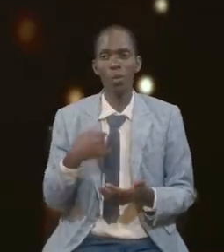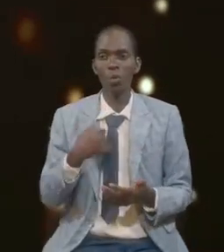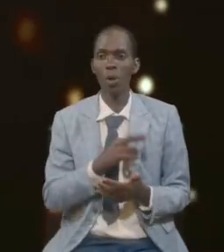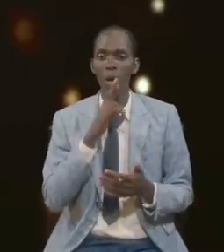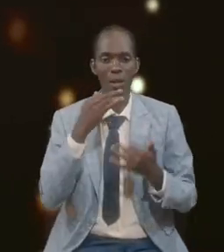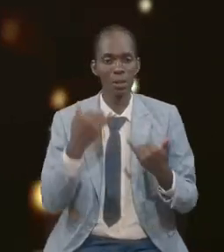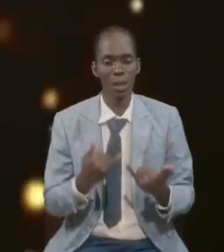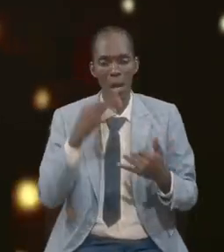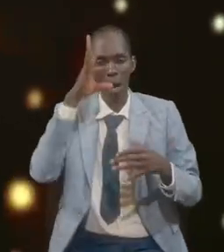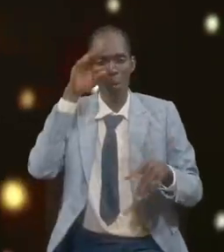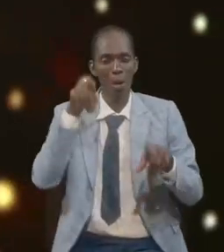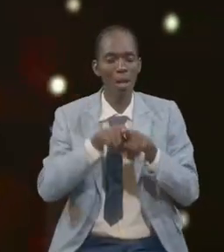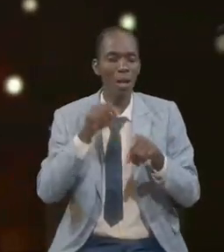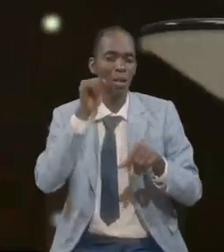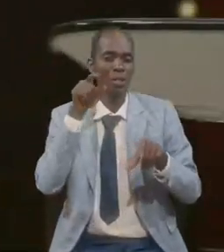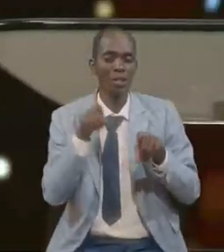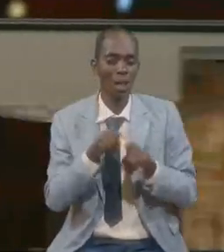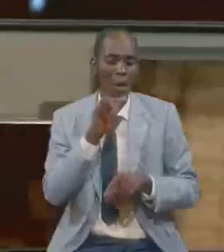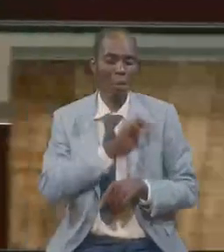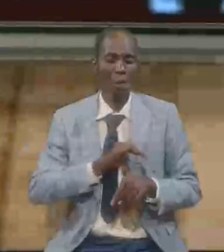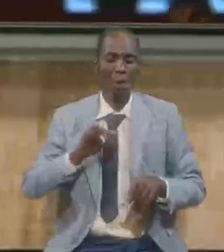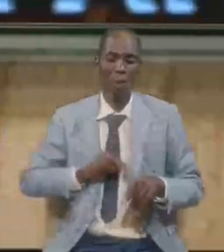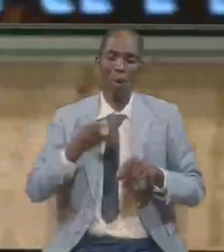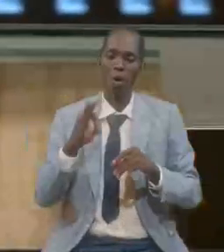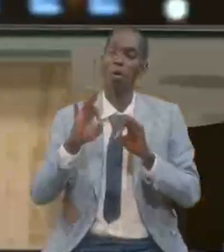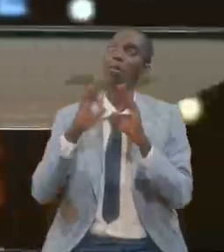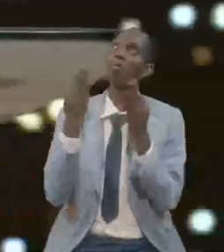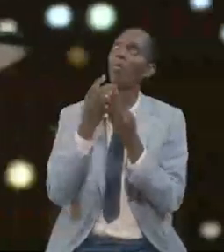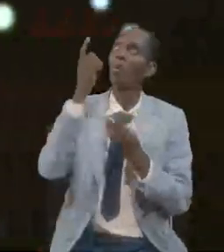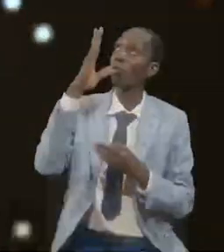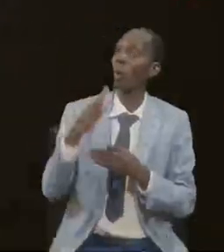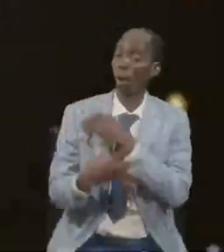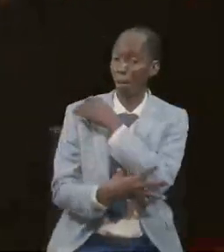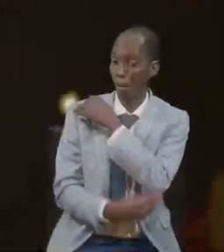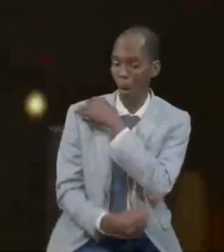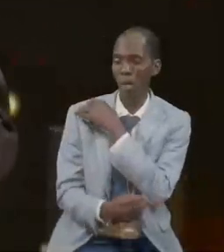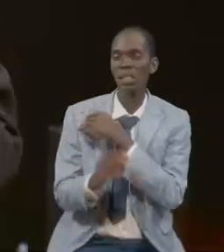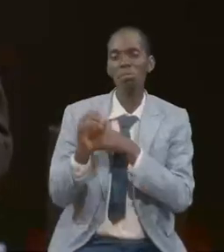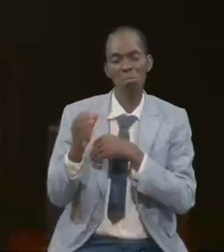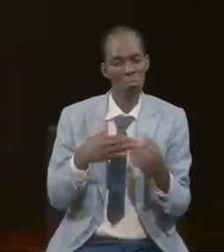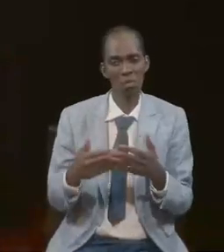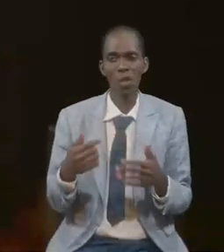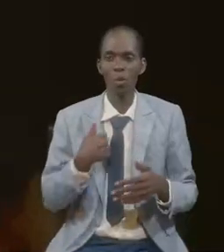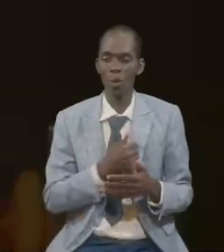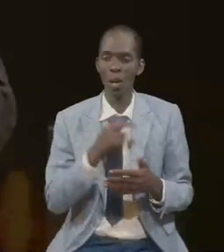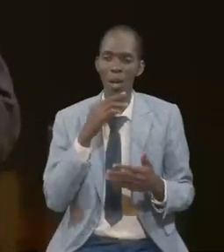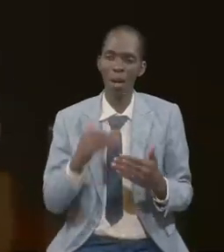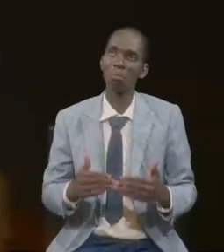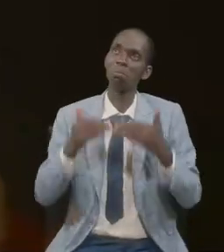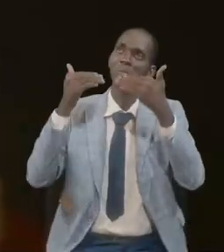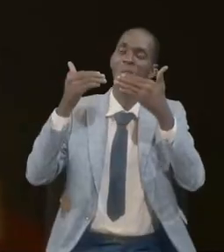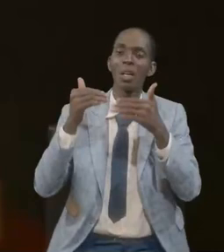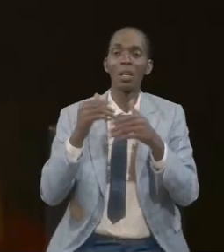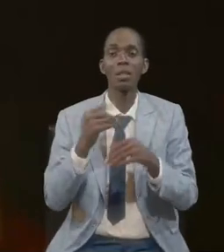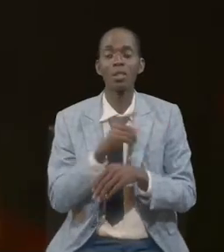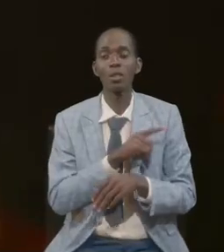parce que frères et sœurs, membres de la famille de Dieu, nous paraissons humbles, mais au fait, nous sommes promus. Et